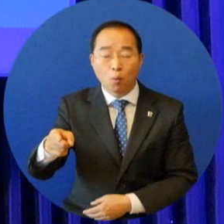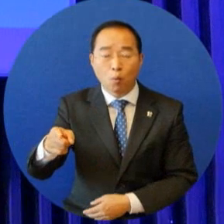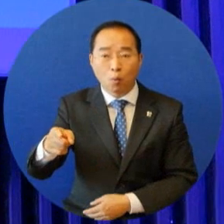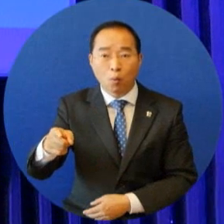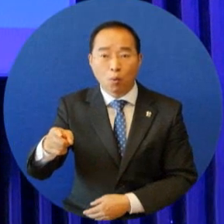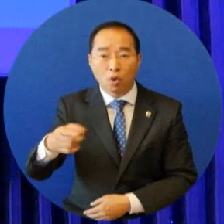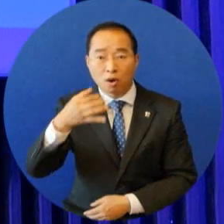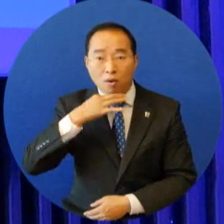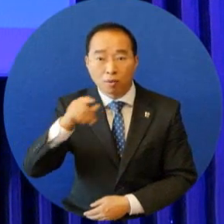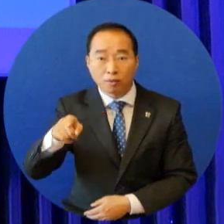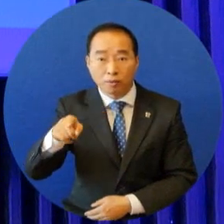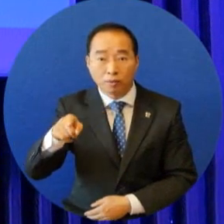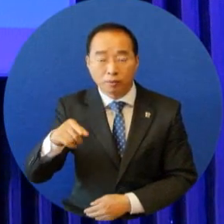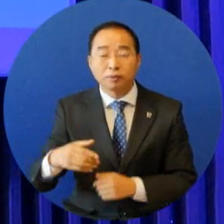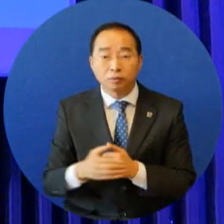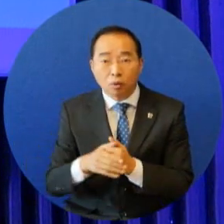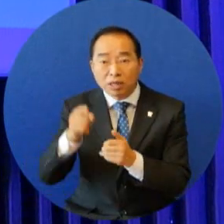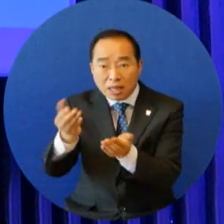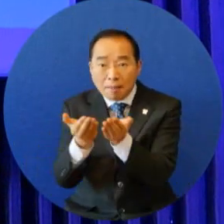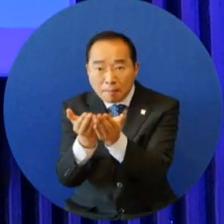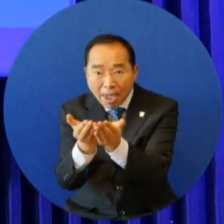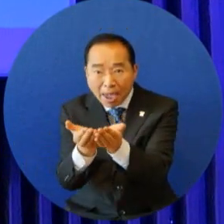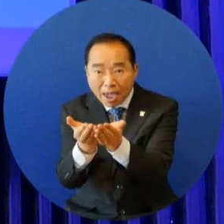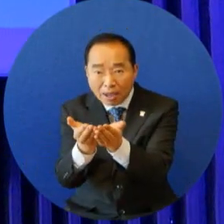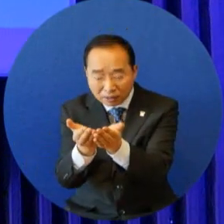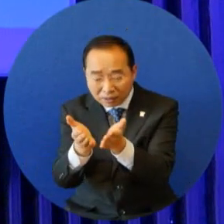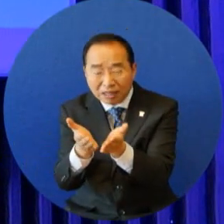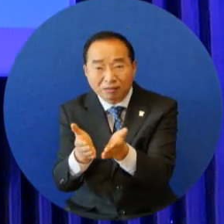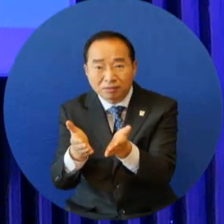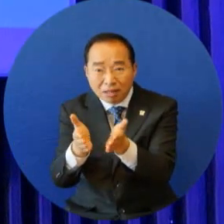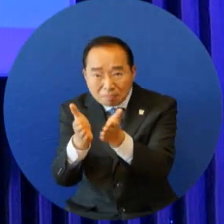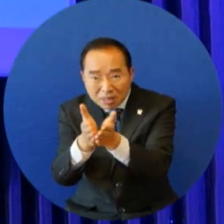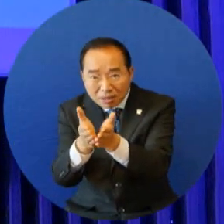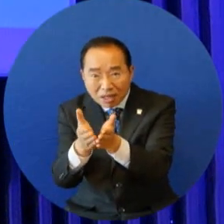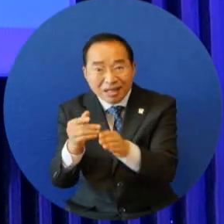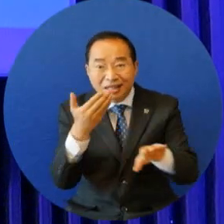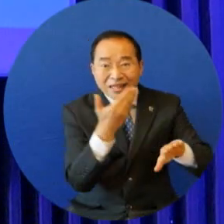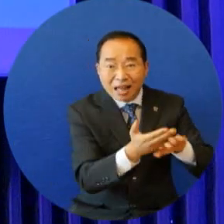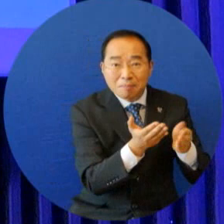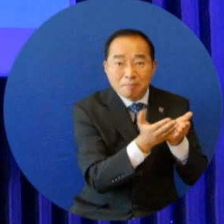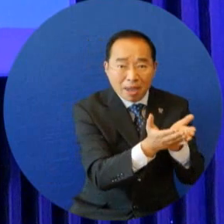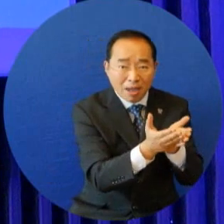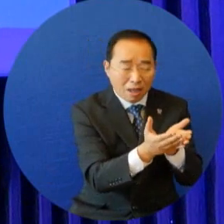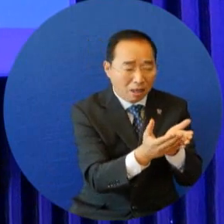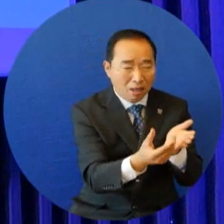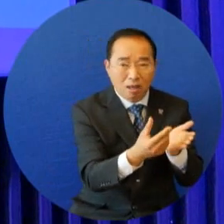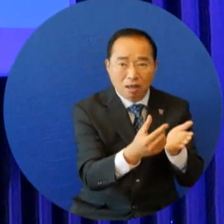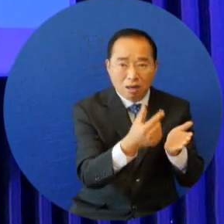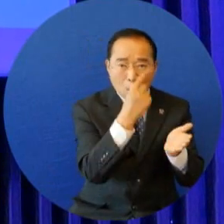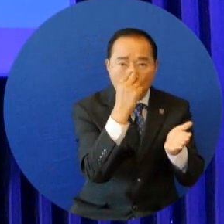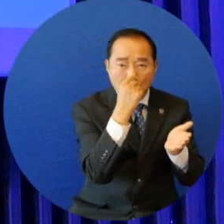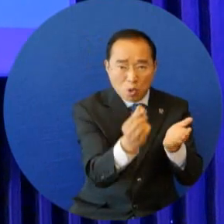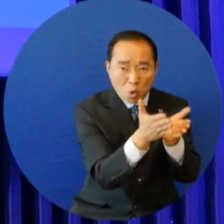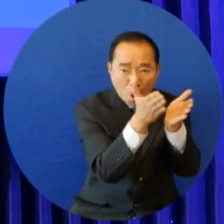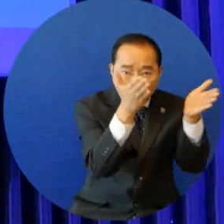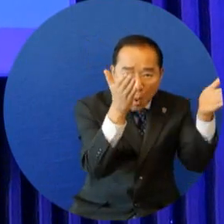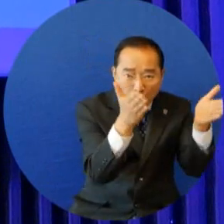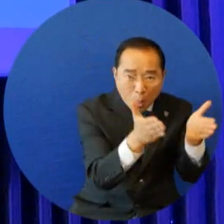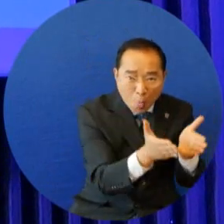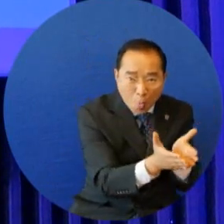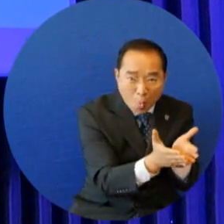평조선의 특성상 이게 그 강이나 수로를 쫓아